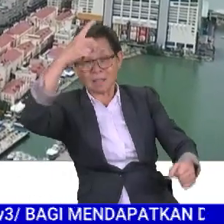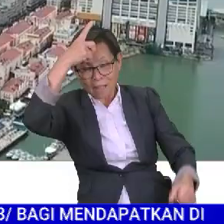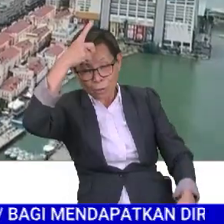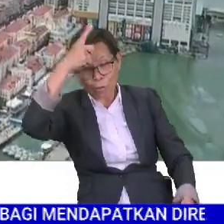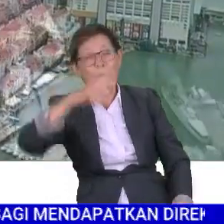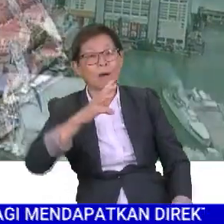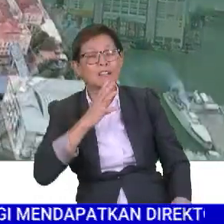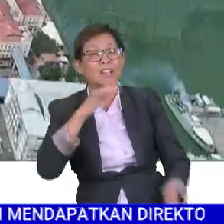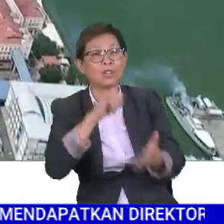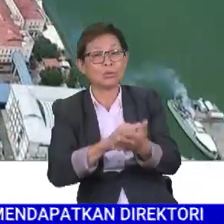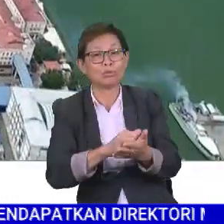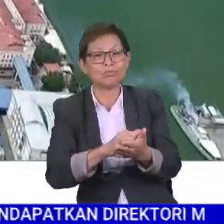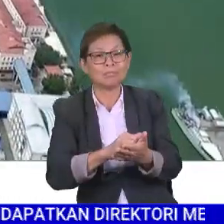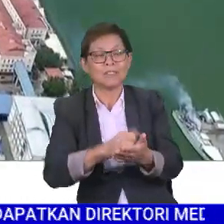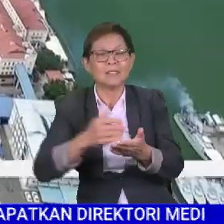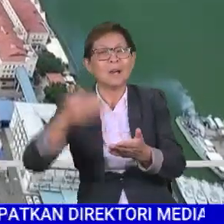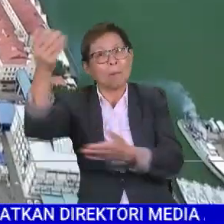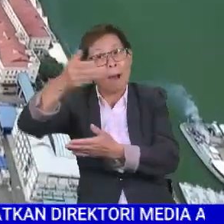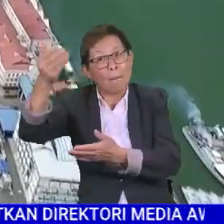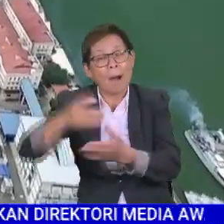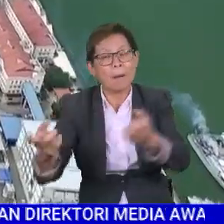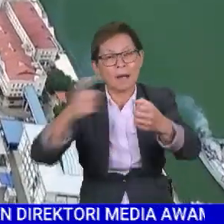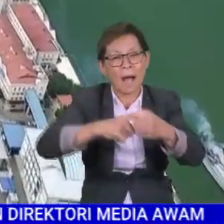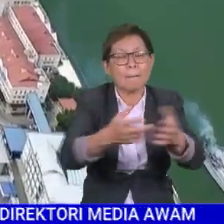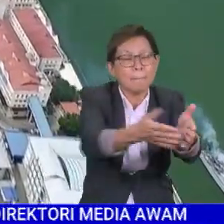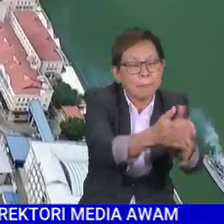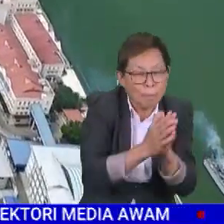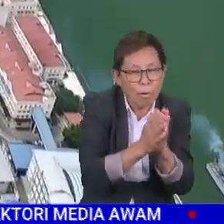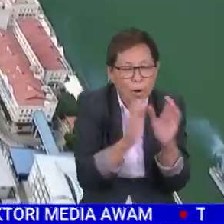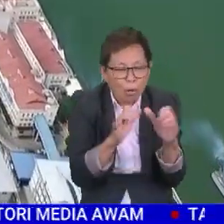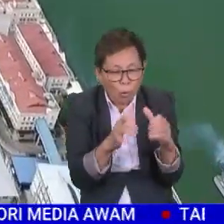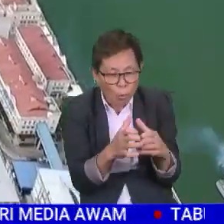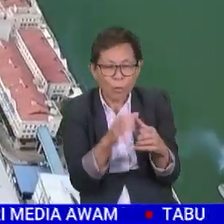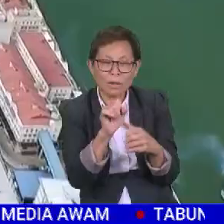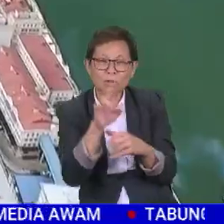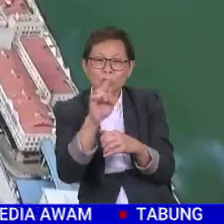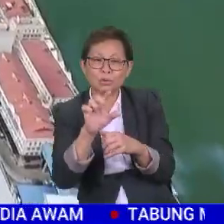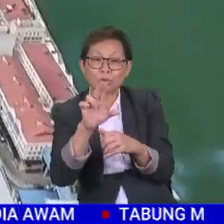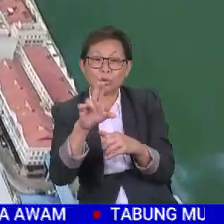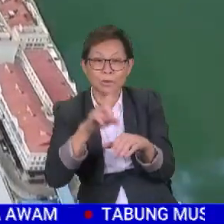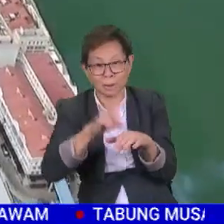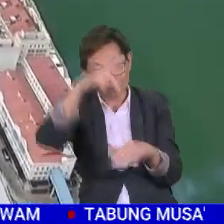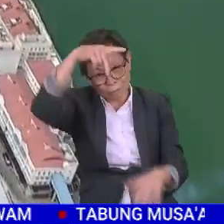Azalina berkata demikian selepas mengadakan sesi taklimat mengenai isu tuntutan kumpulan Sulu di Parlimen.